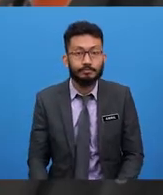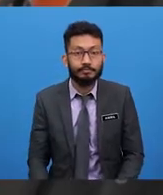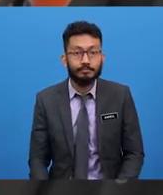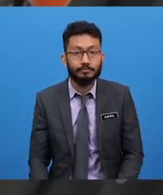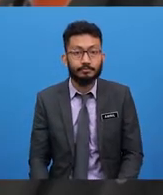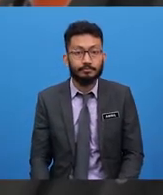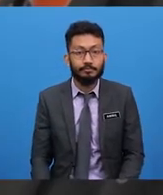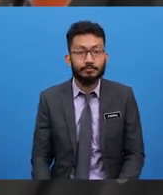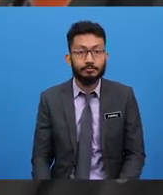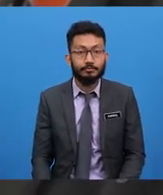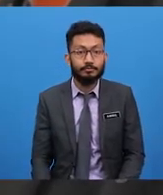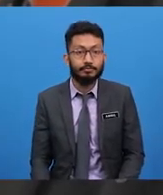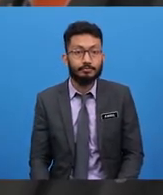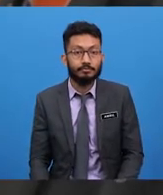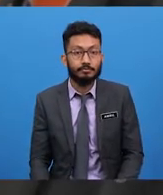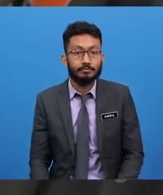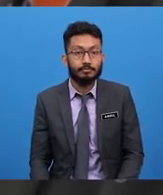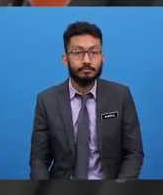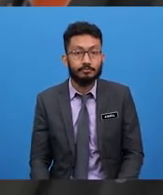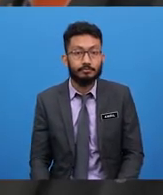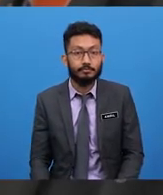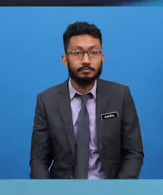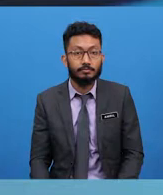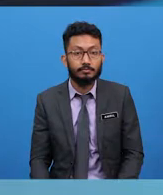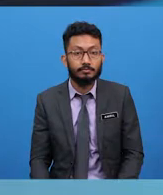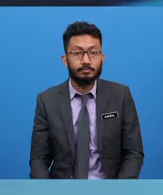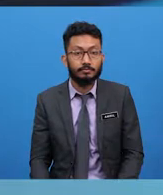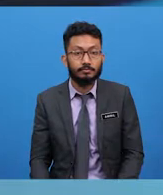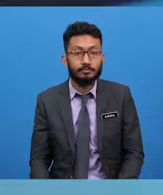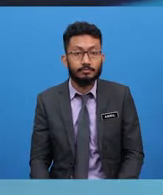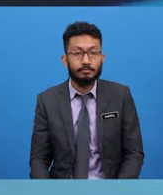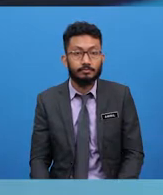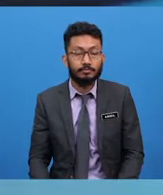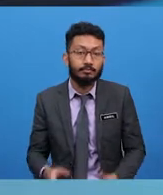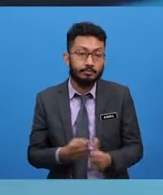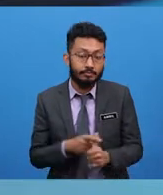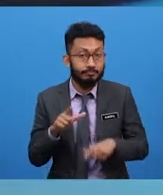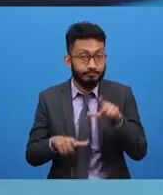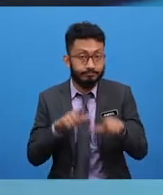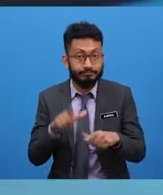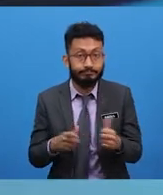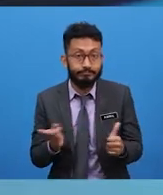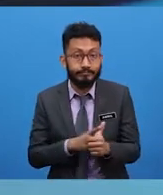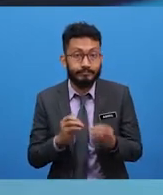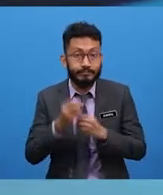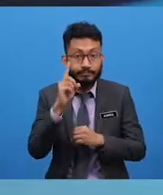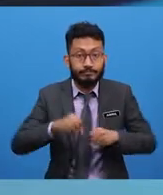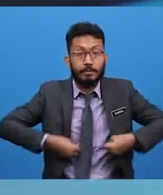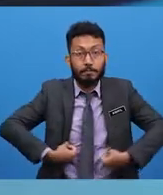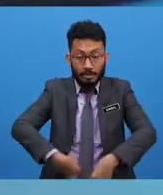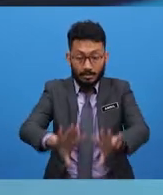Antara langkah-langkah yang perlu dilakukan ialah yang pertamanya, menghamparkan kain di atas